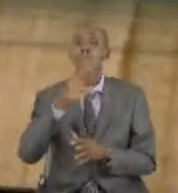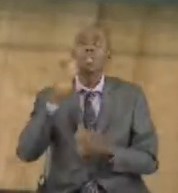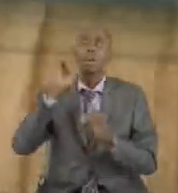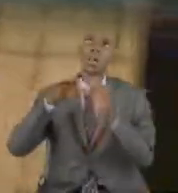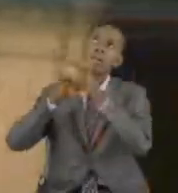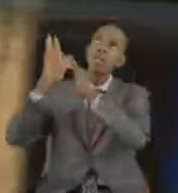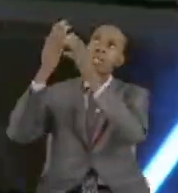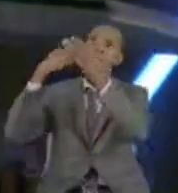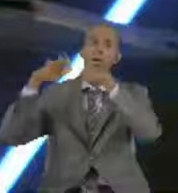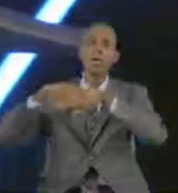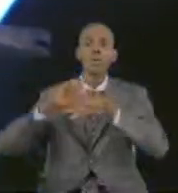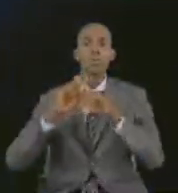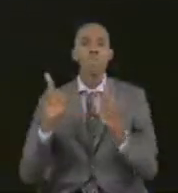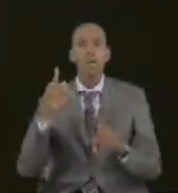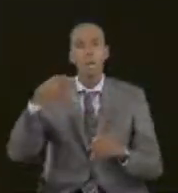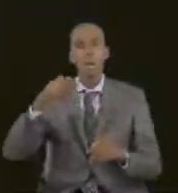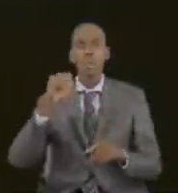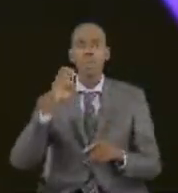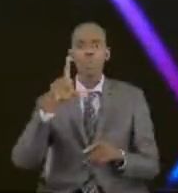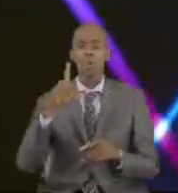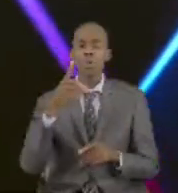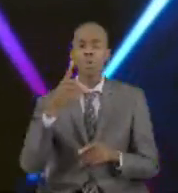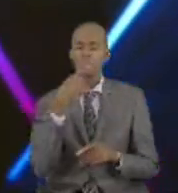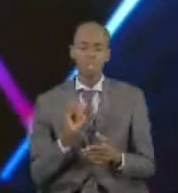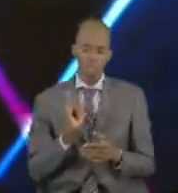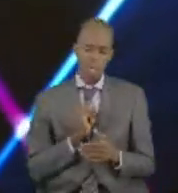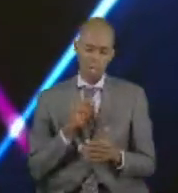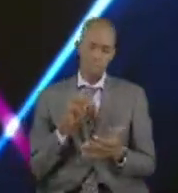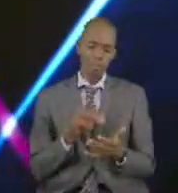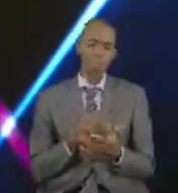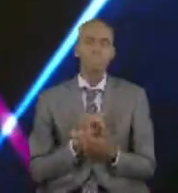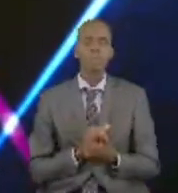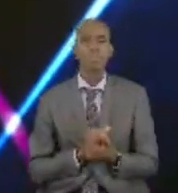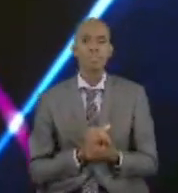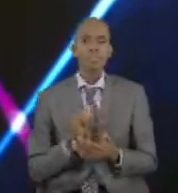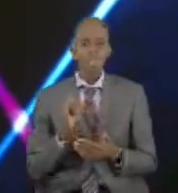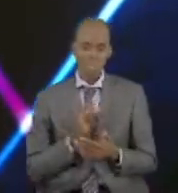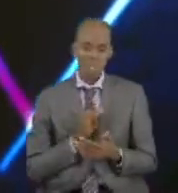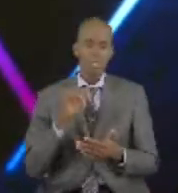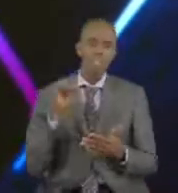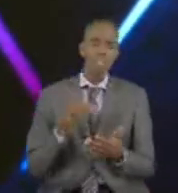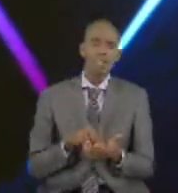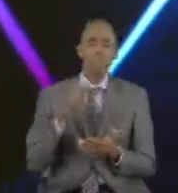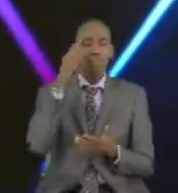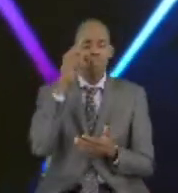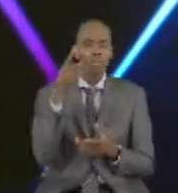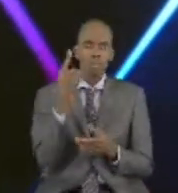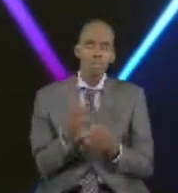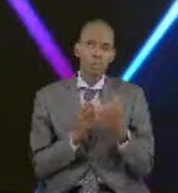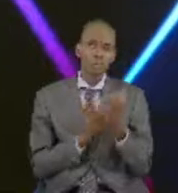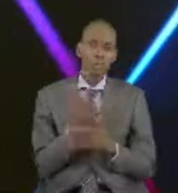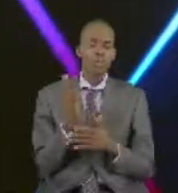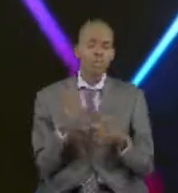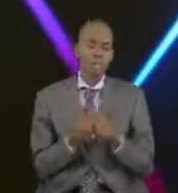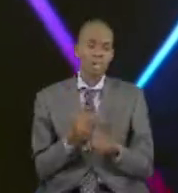ciel. L'apôtre Paul dit, je me tiens pour la vérité. Je tiens pour la vérité